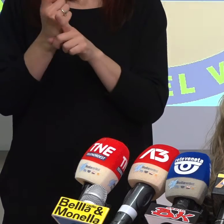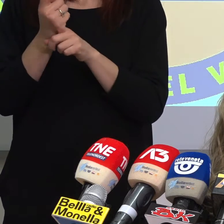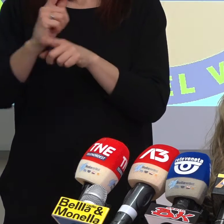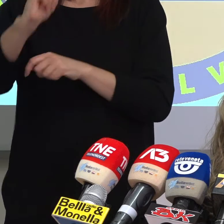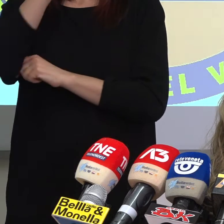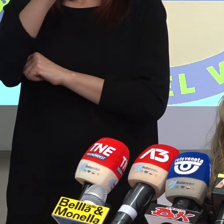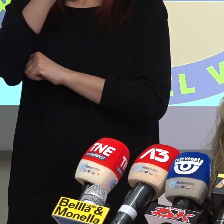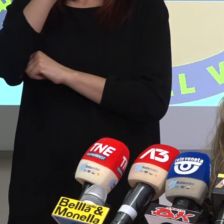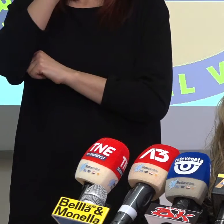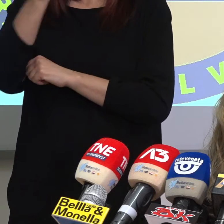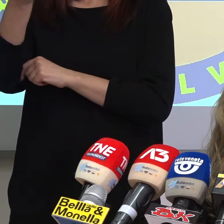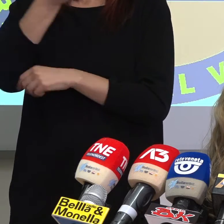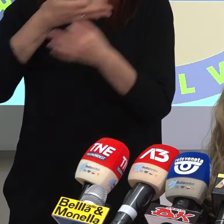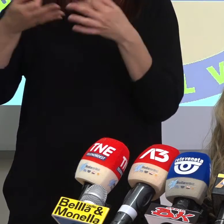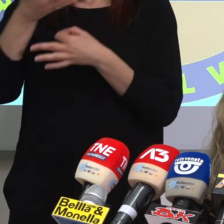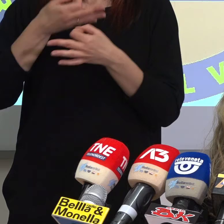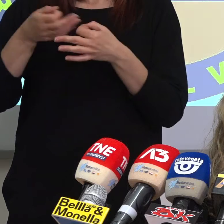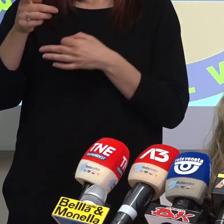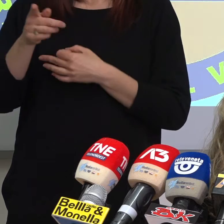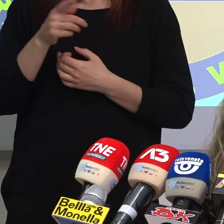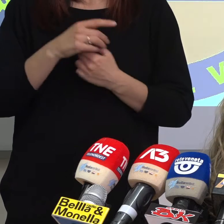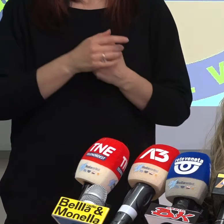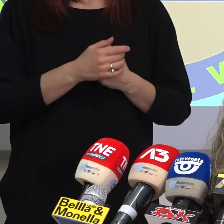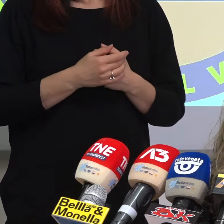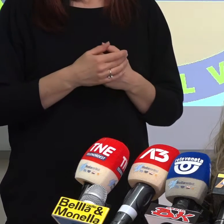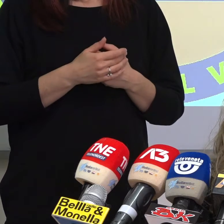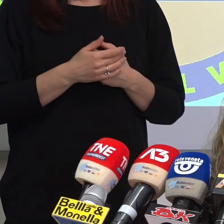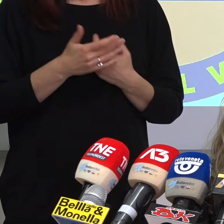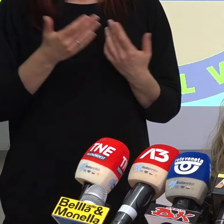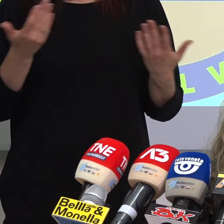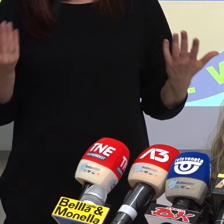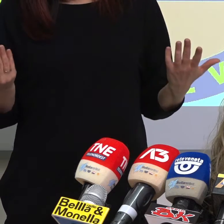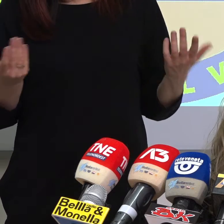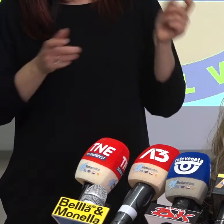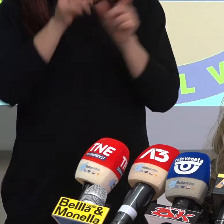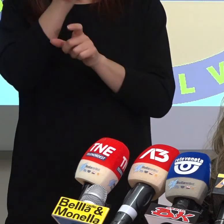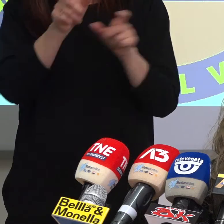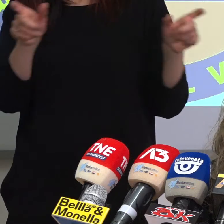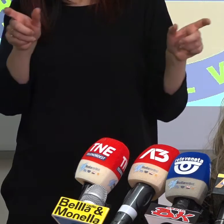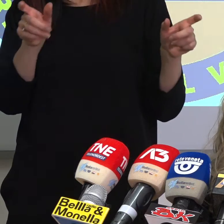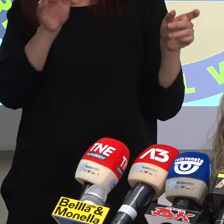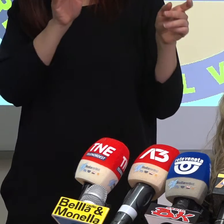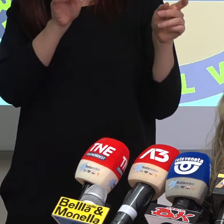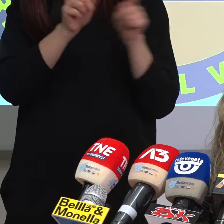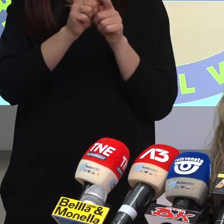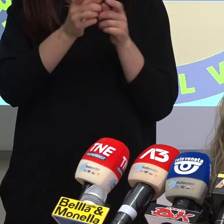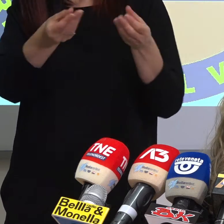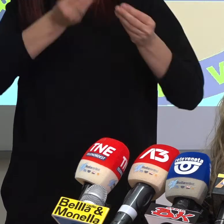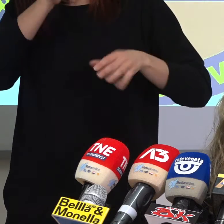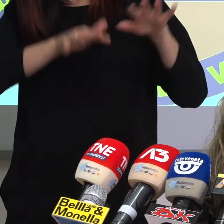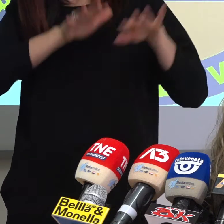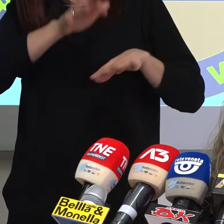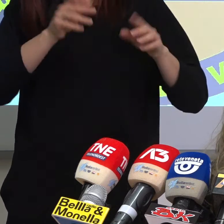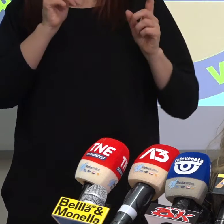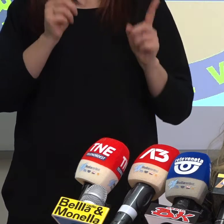il tampone molecolare. A quali sono le persone che ci devono indurre un sospetto? L'ha detto prima anche